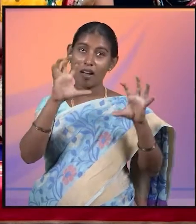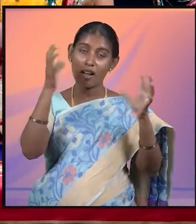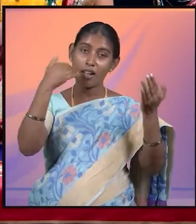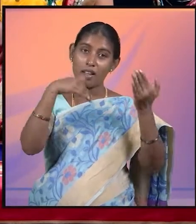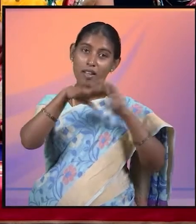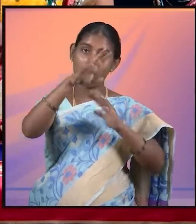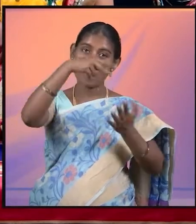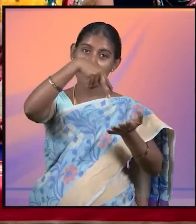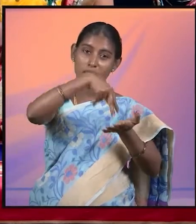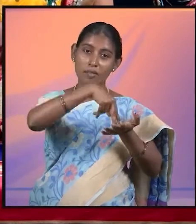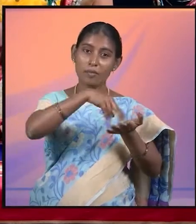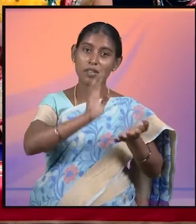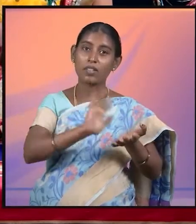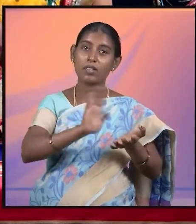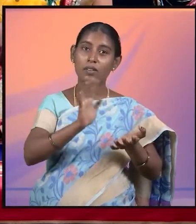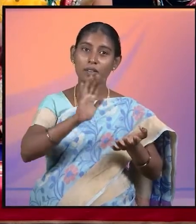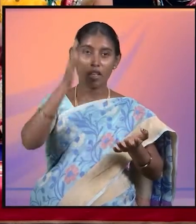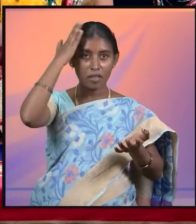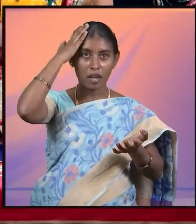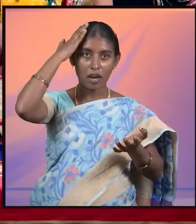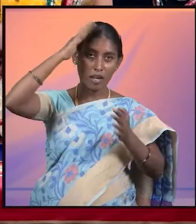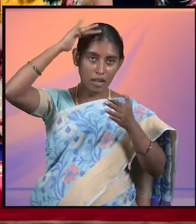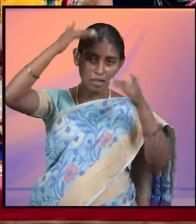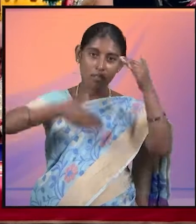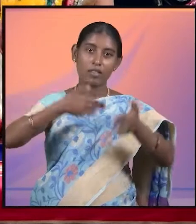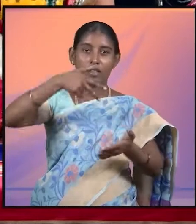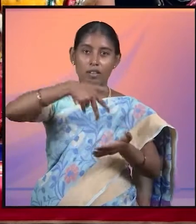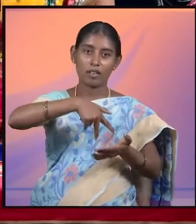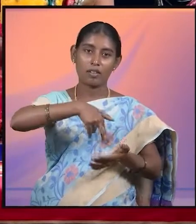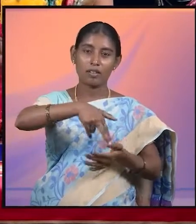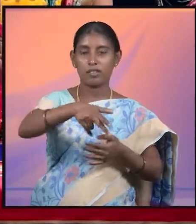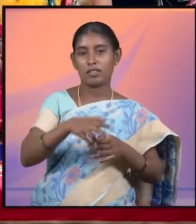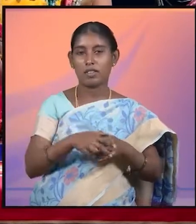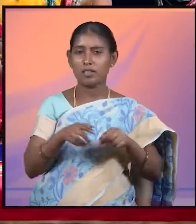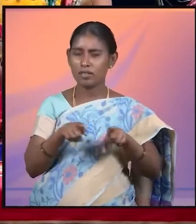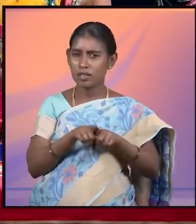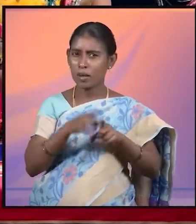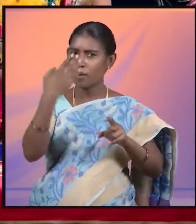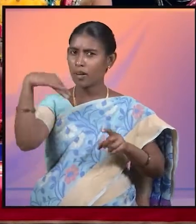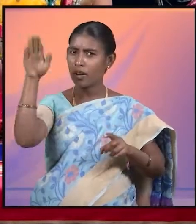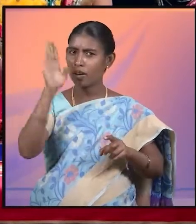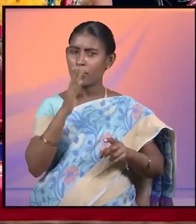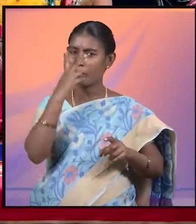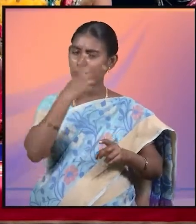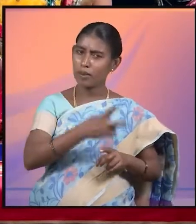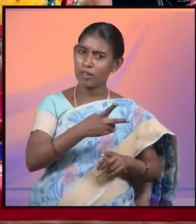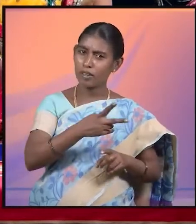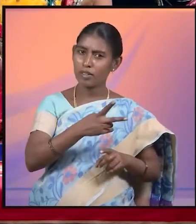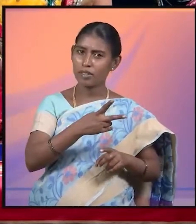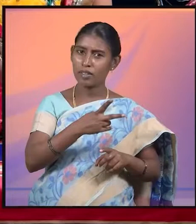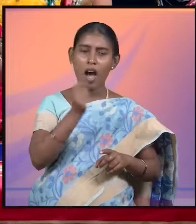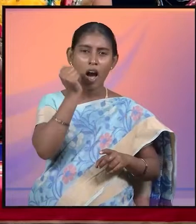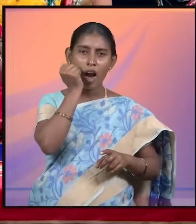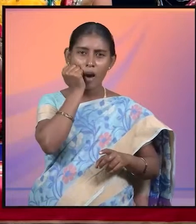கைலாயத்தை காலால மிதிக்க கூடாதுன்னு தலையால நடக்கிறாங்க. இதை பார்த்த சிவபெருமான்